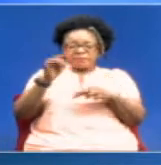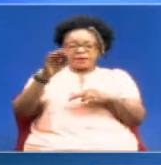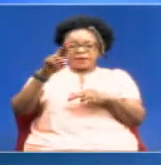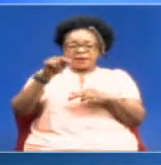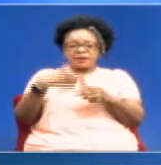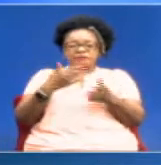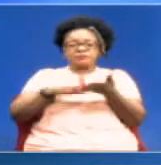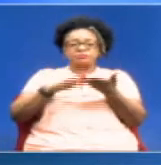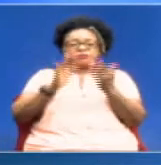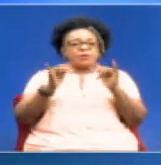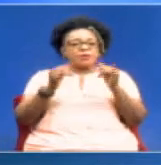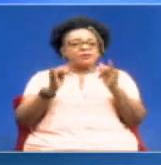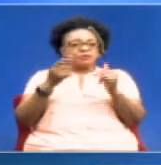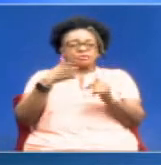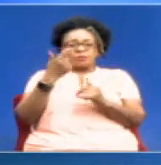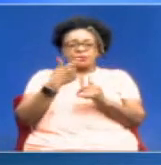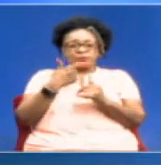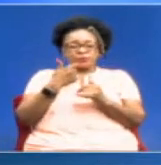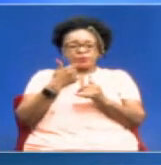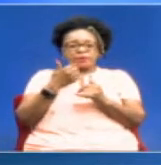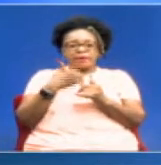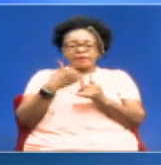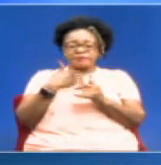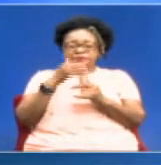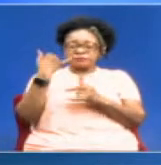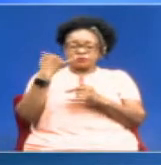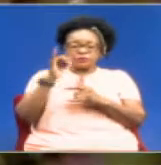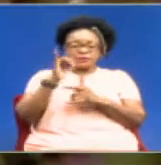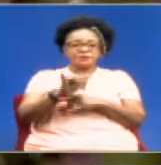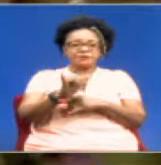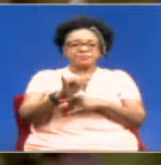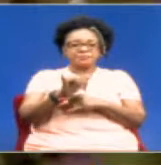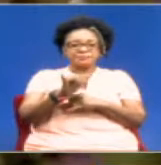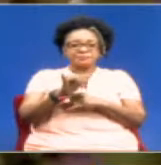ambaye amekuwa akilizamia swala hili.